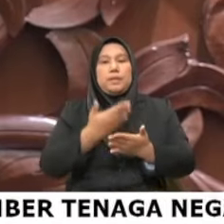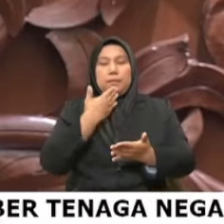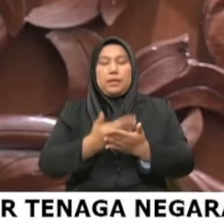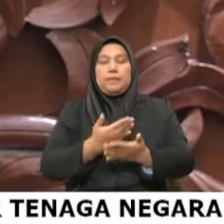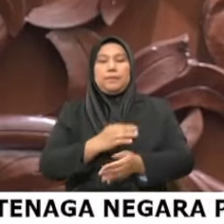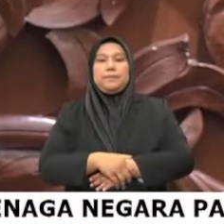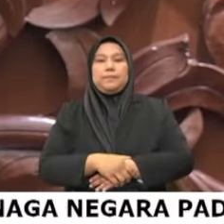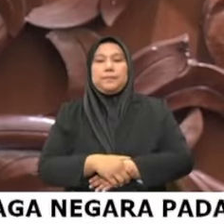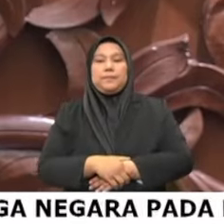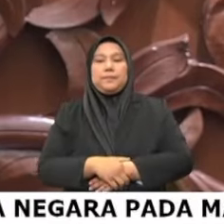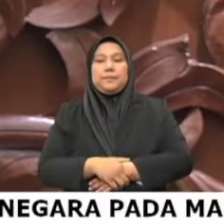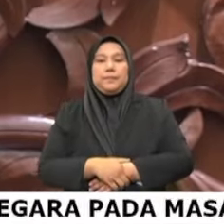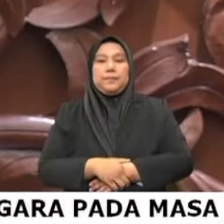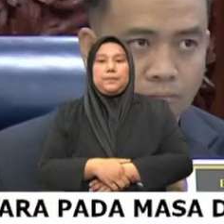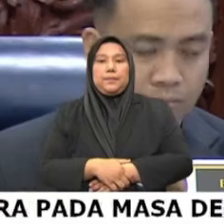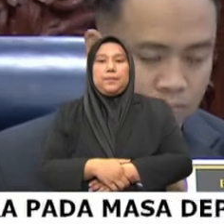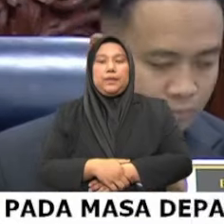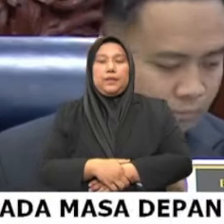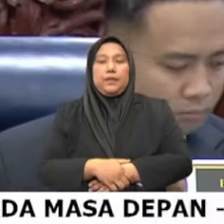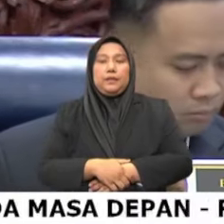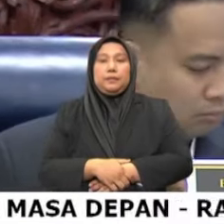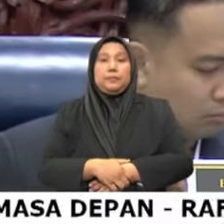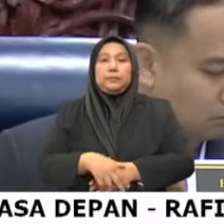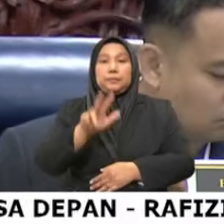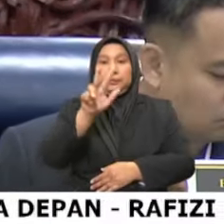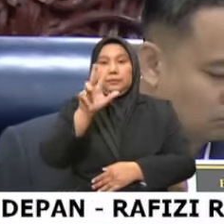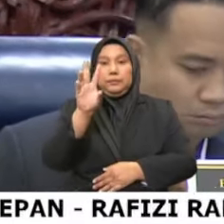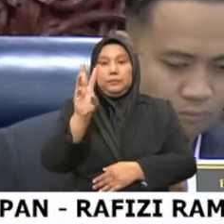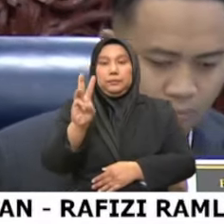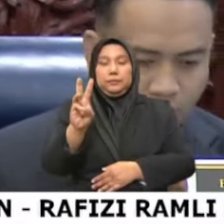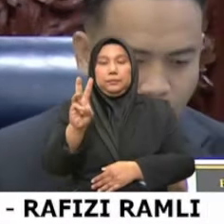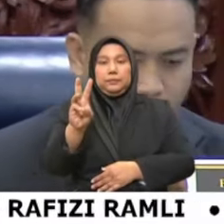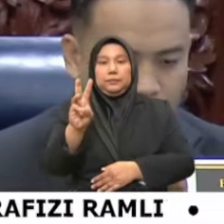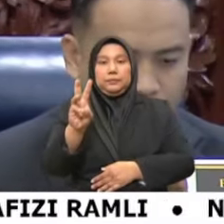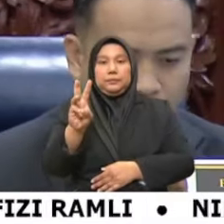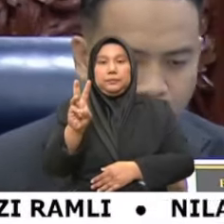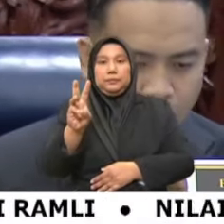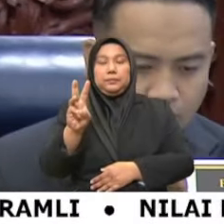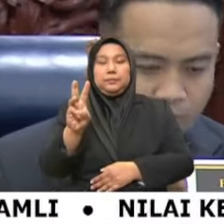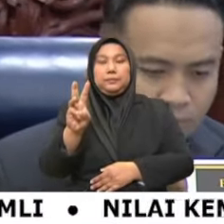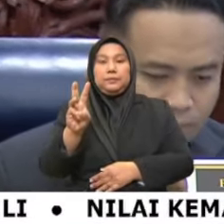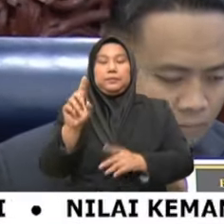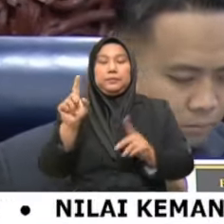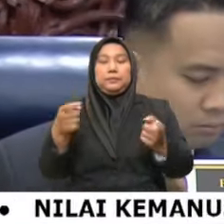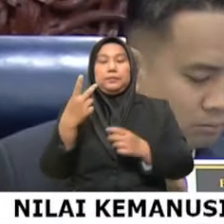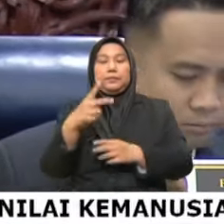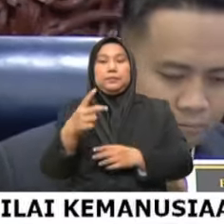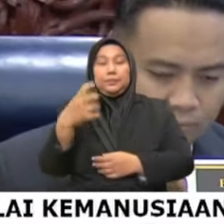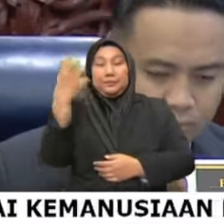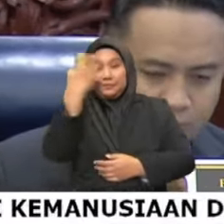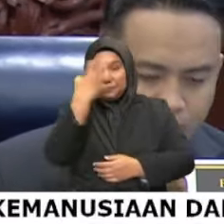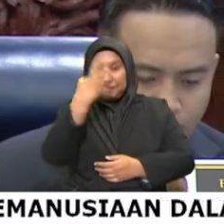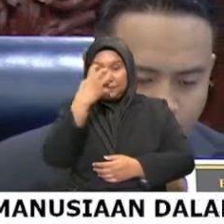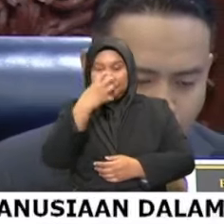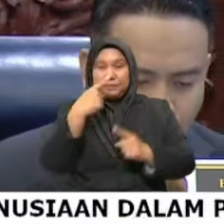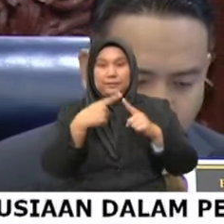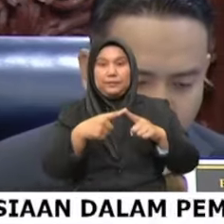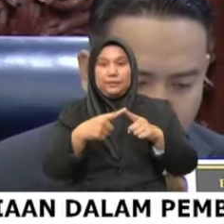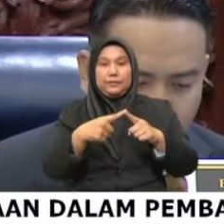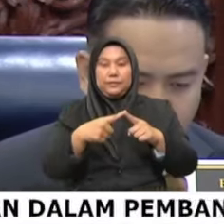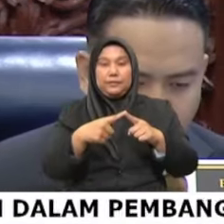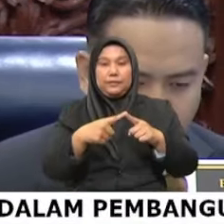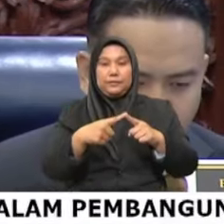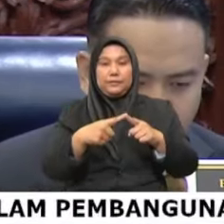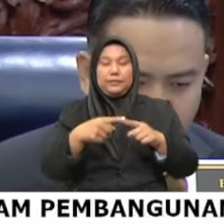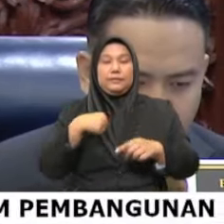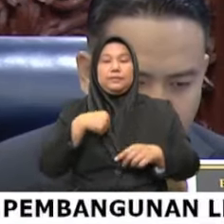peraturan yang sama 36-12. Standing order berapa itu? 36-12. Okey. Mengelirukan Dewan. Semalam Ahli Parlimen Jelutong